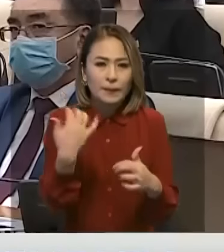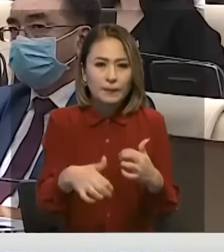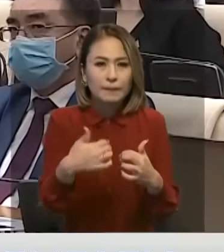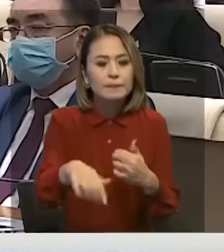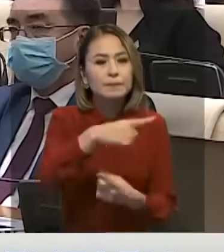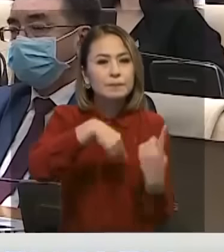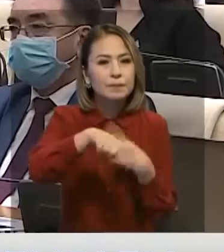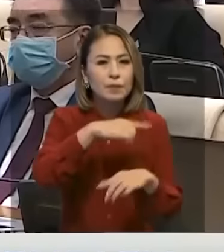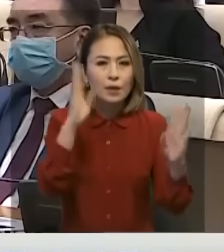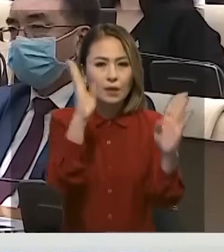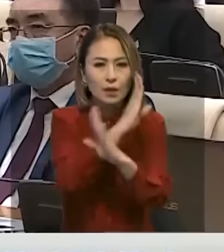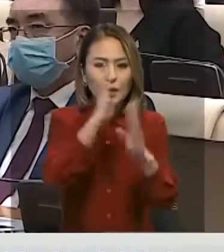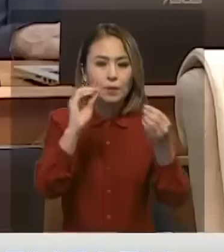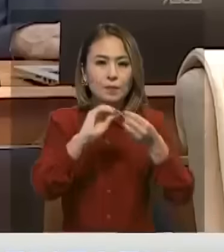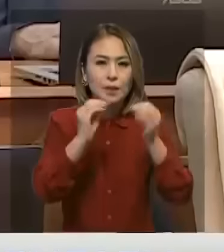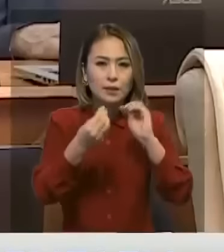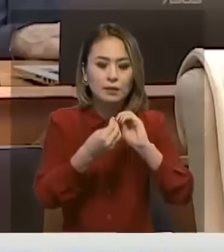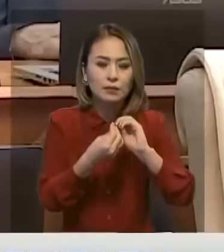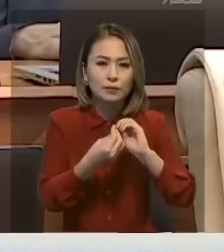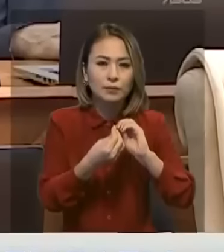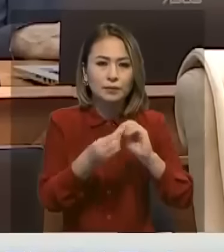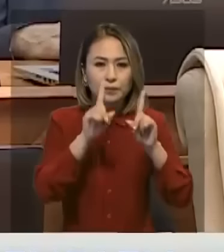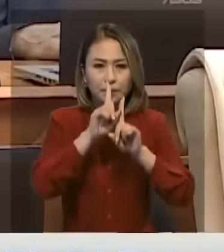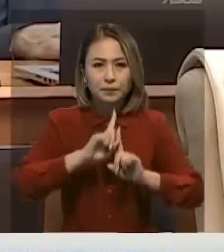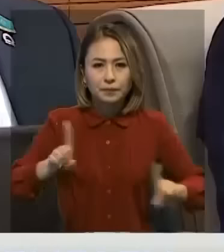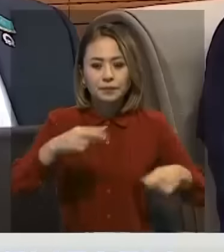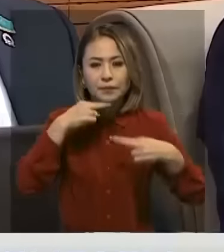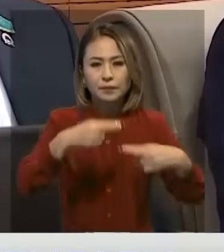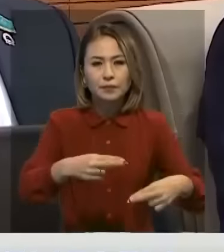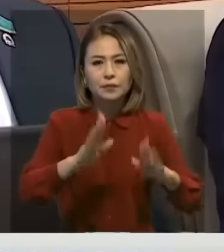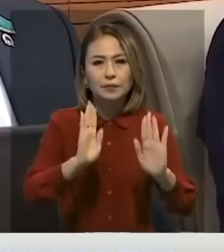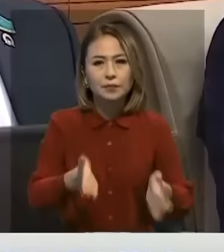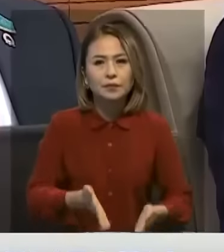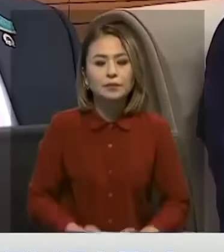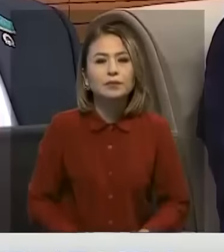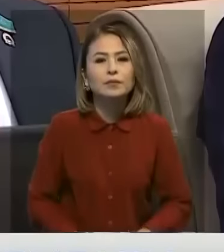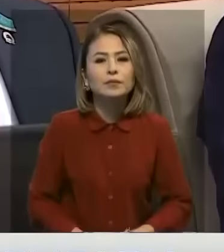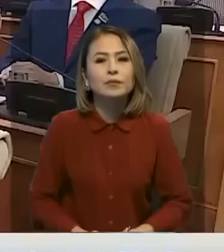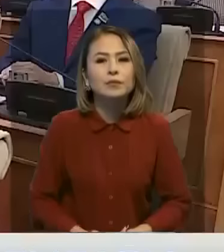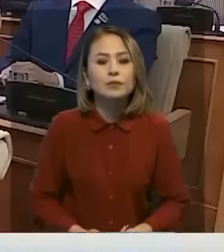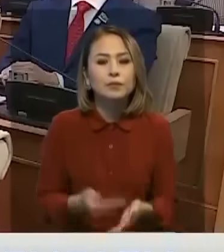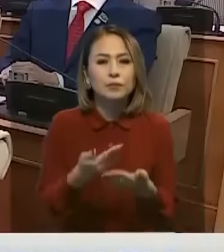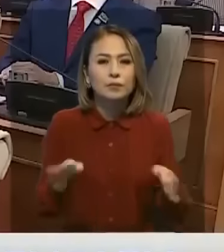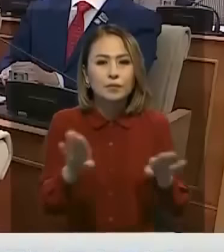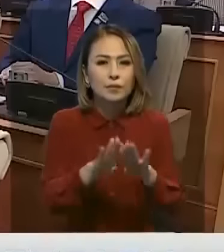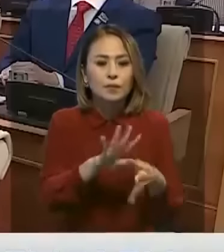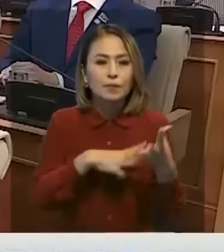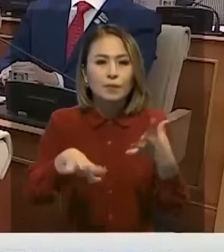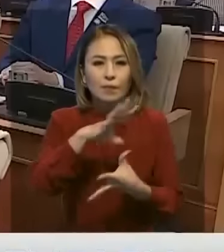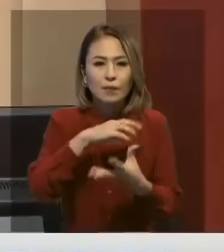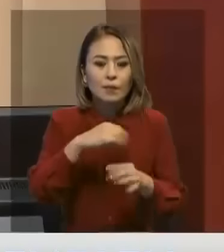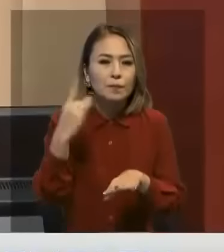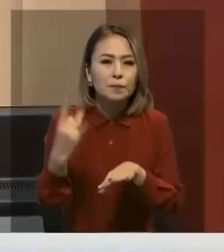бизнес, экология мәселелерде ерекше назар аударылды. Осының барлығы